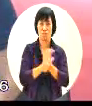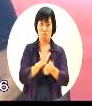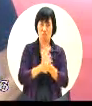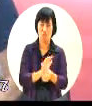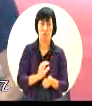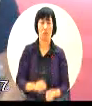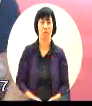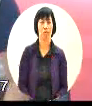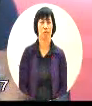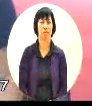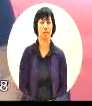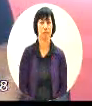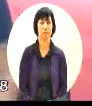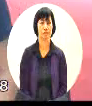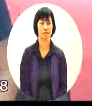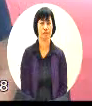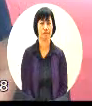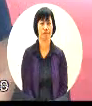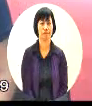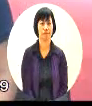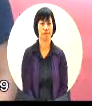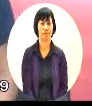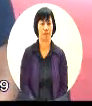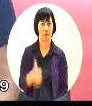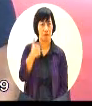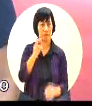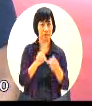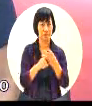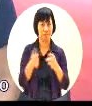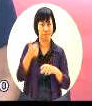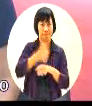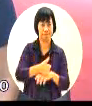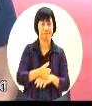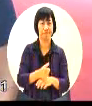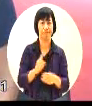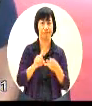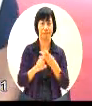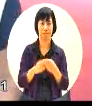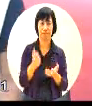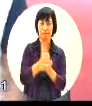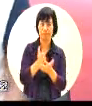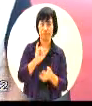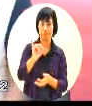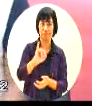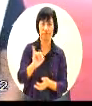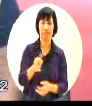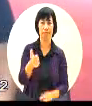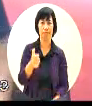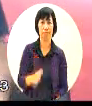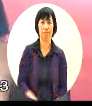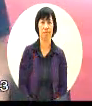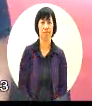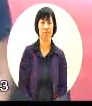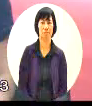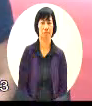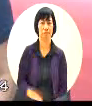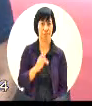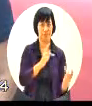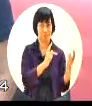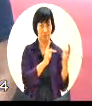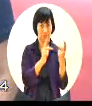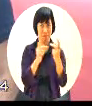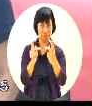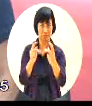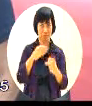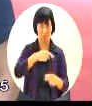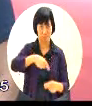长这边遮，嘿。 好、 嗯， 市长。 多谢主席啊，多谢翁议员。捷运延伸到